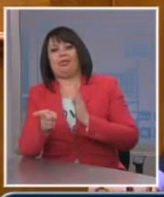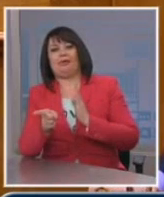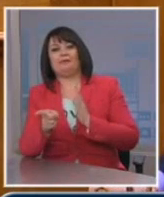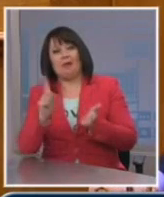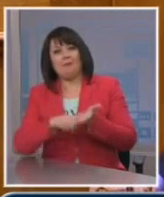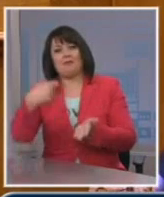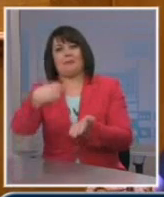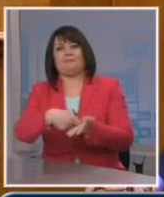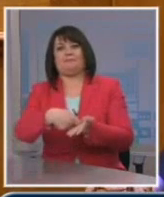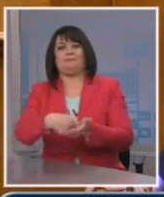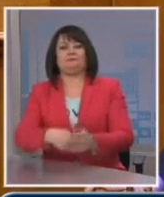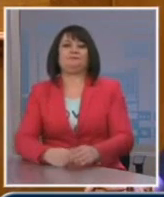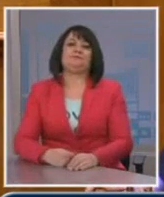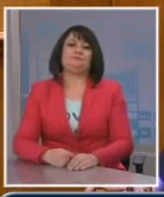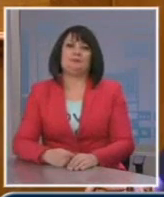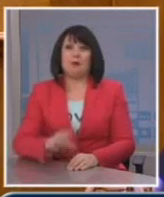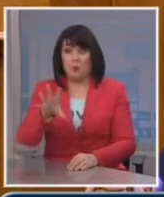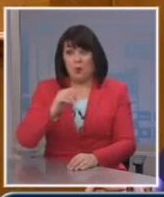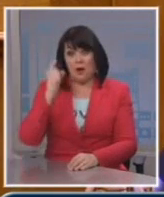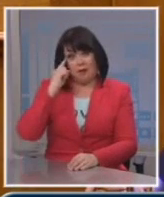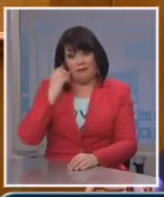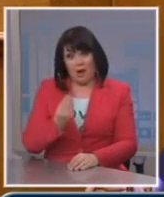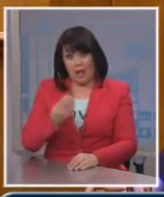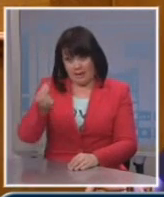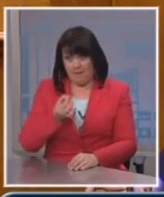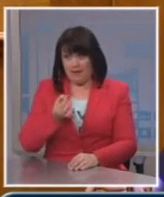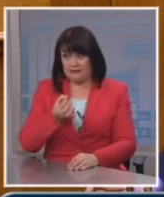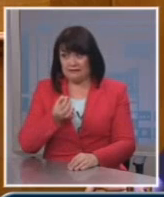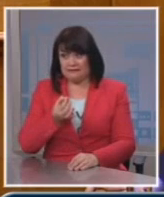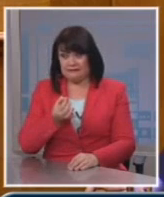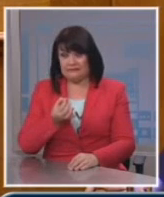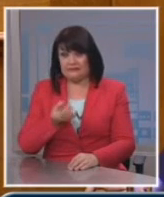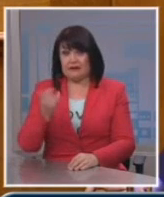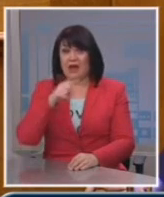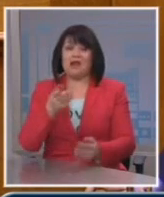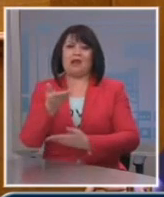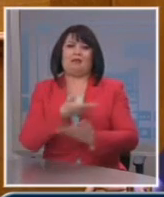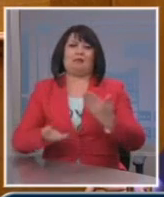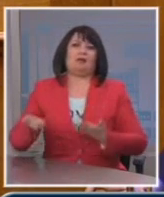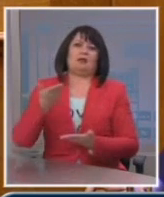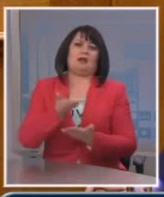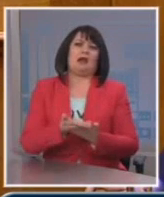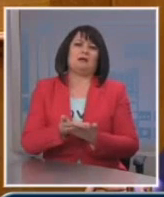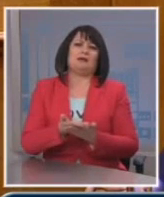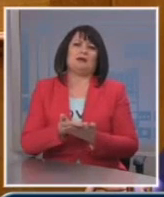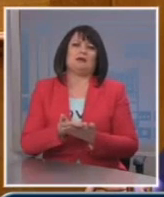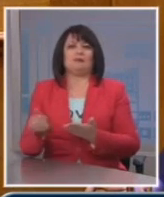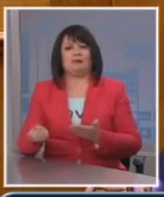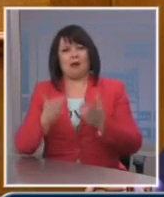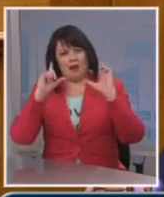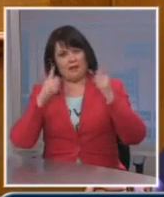Και μας είπατε επίσης, αν κατάλαβα καλά, ότι η εναλλακτική που το κόμμα σας